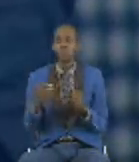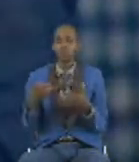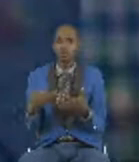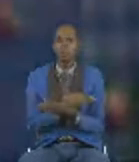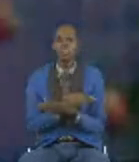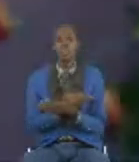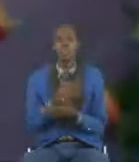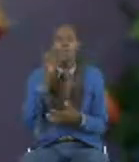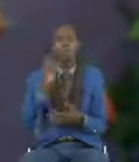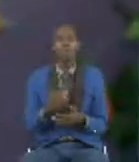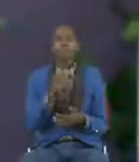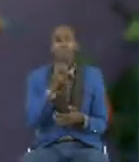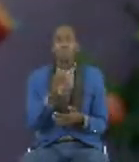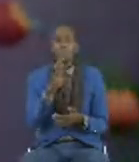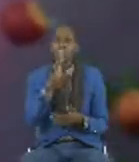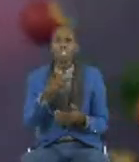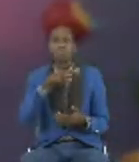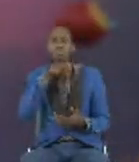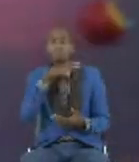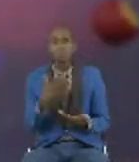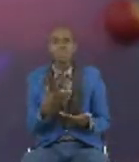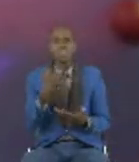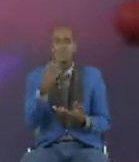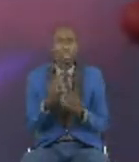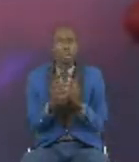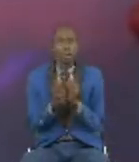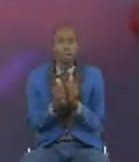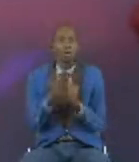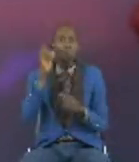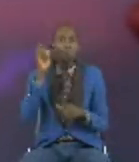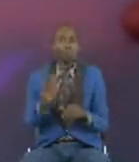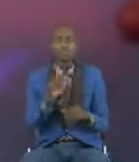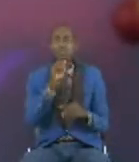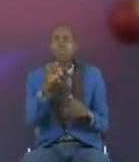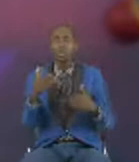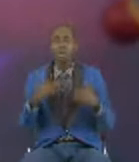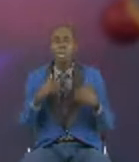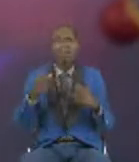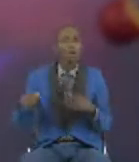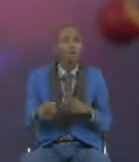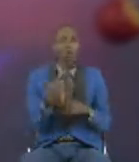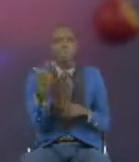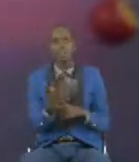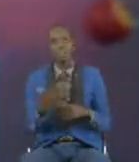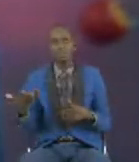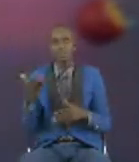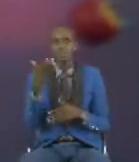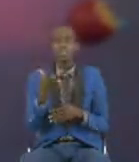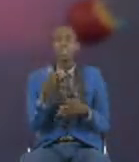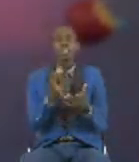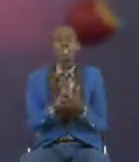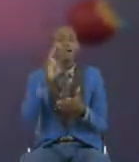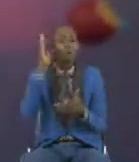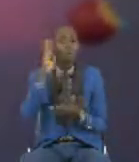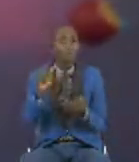lait ne doit pas être contaminé. Le lait ne doit pas avoir d'autres éléments dedans qui va